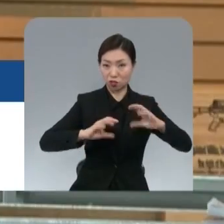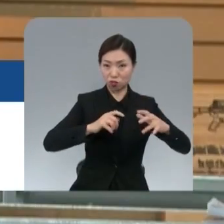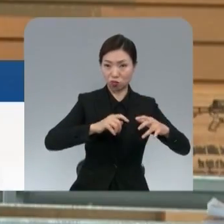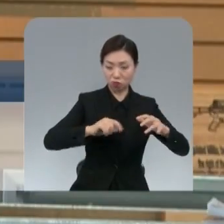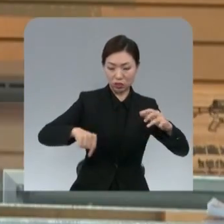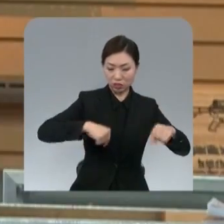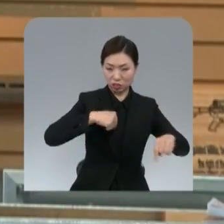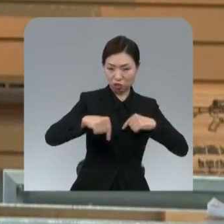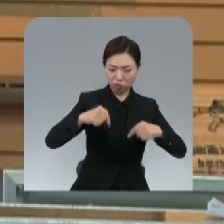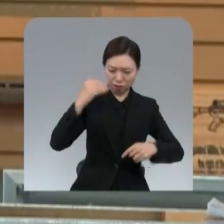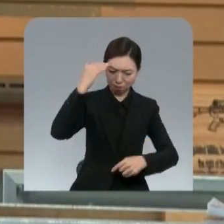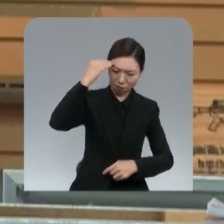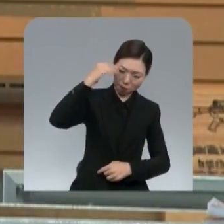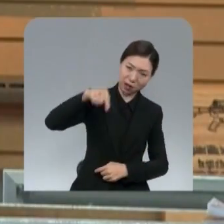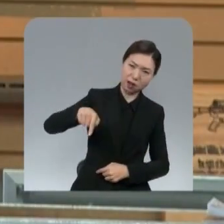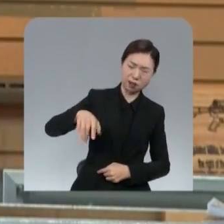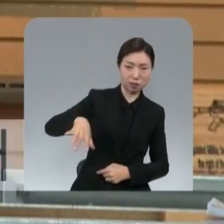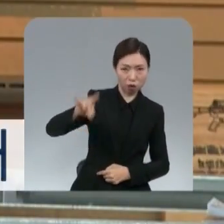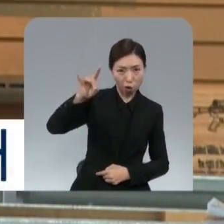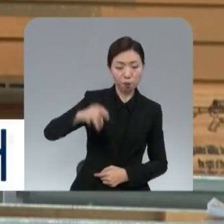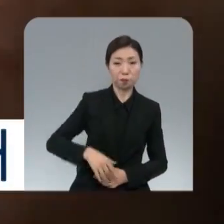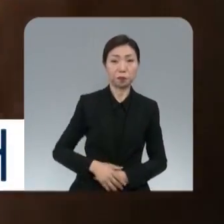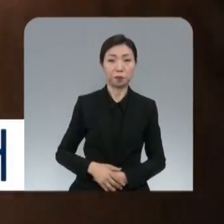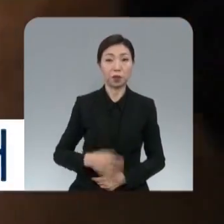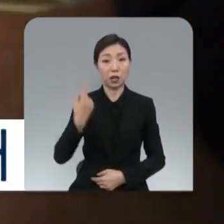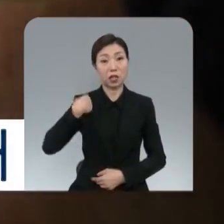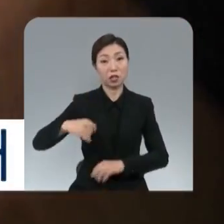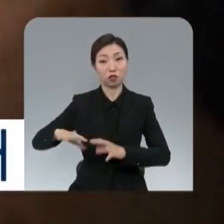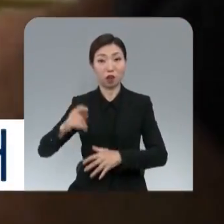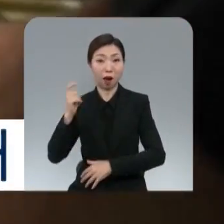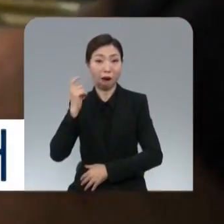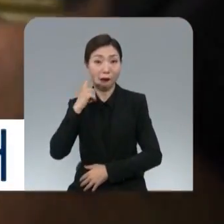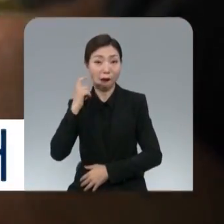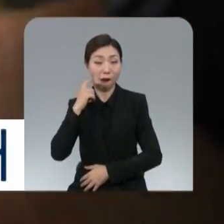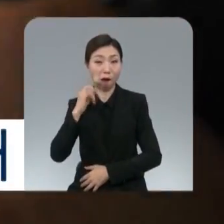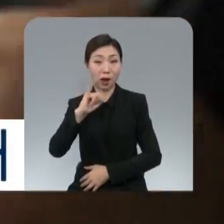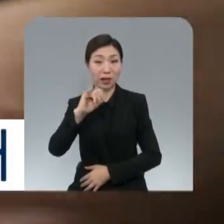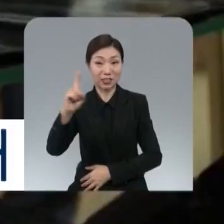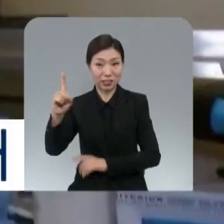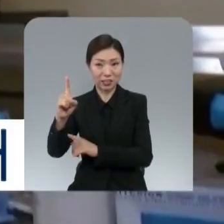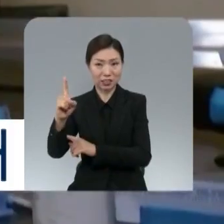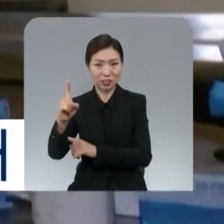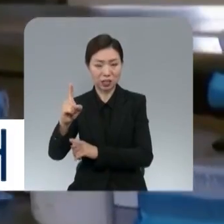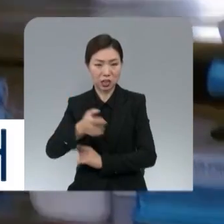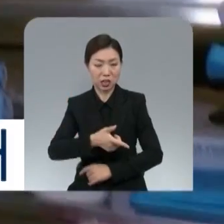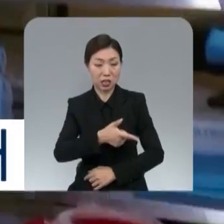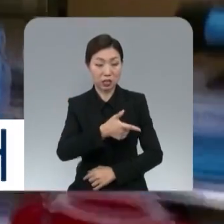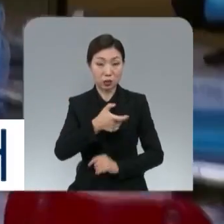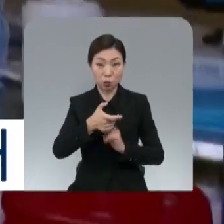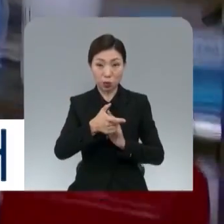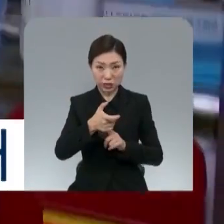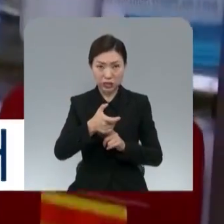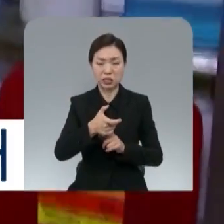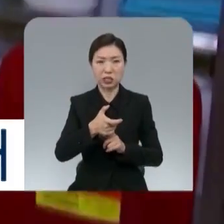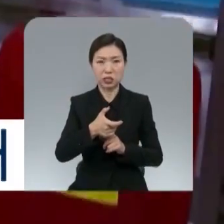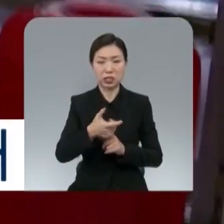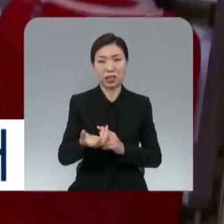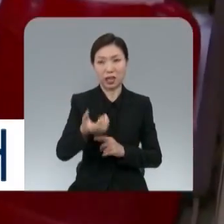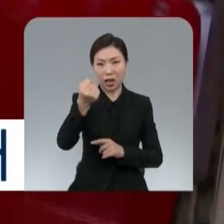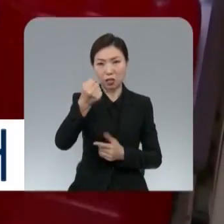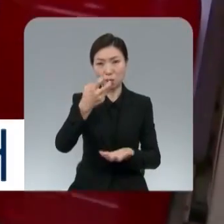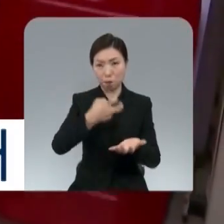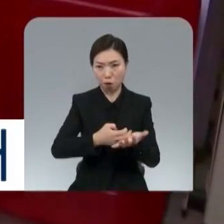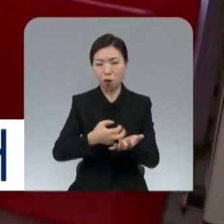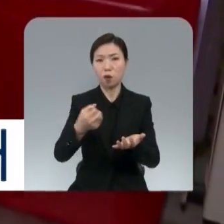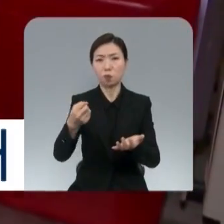debates. 중국의 가짜 계정은 총기 소유 권리와 낙태 반대 등 바이든 행정부를 비판하는 내용이 주를